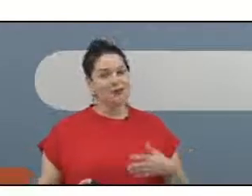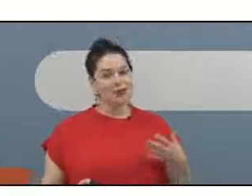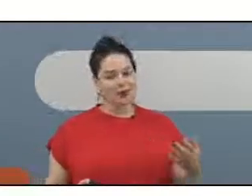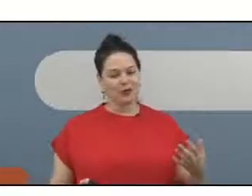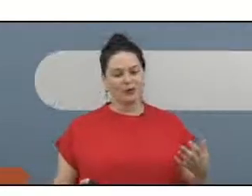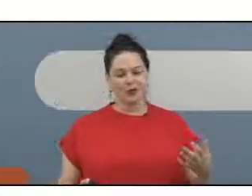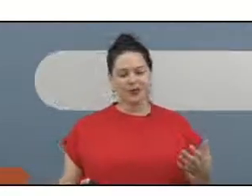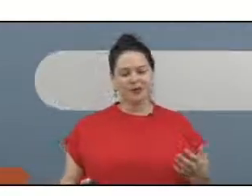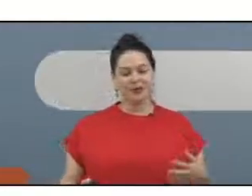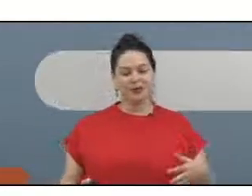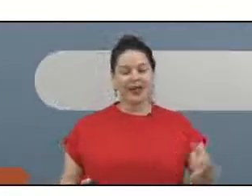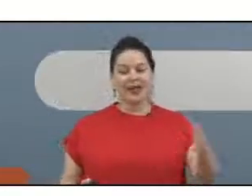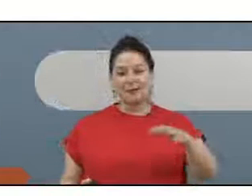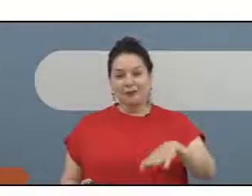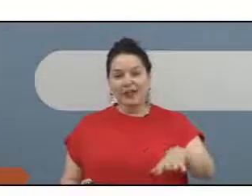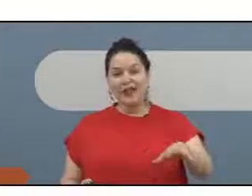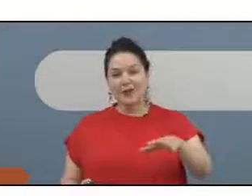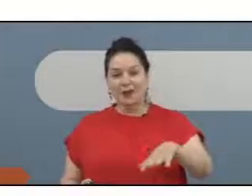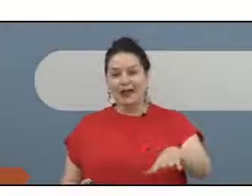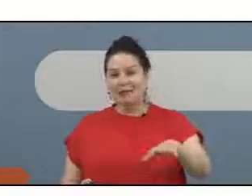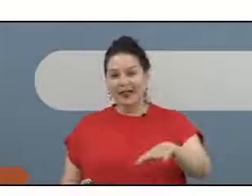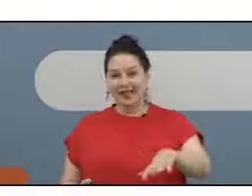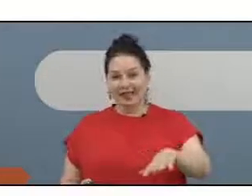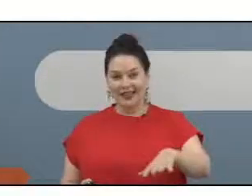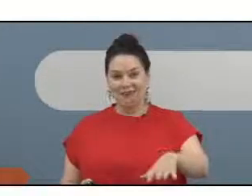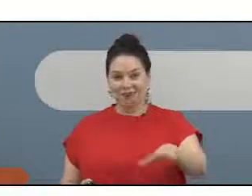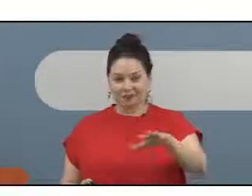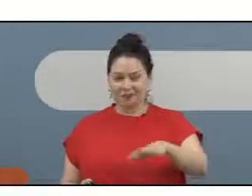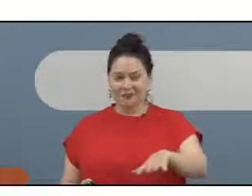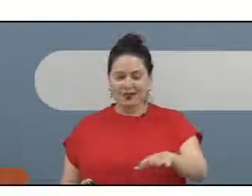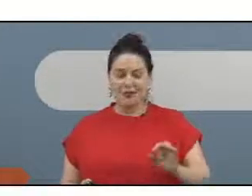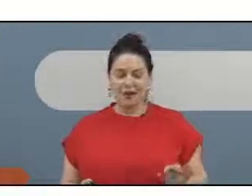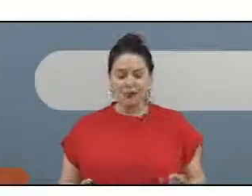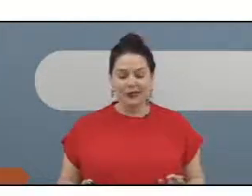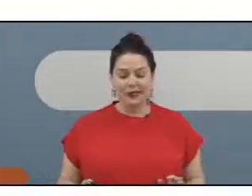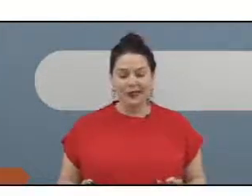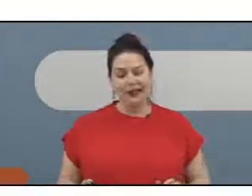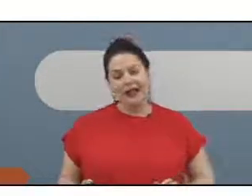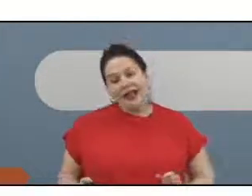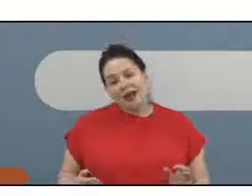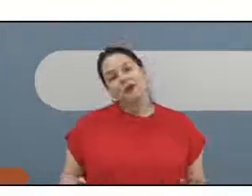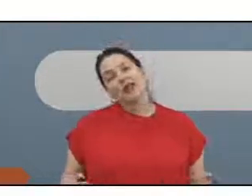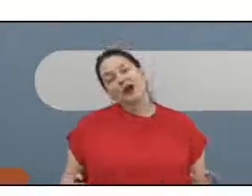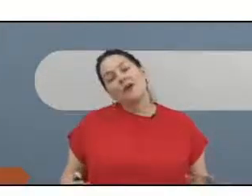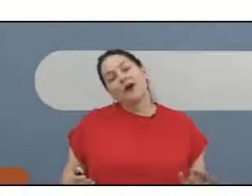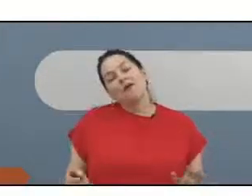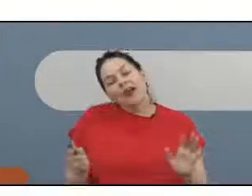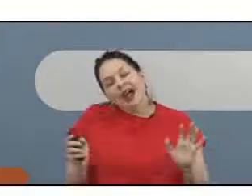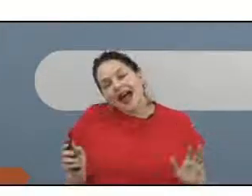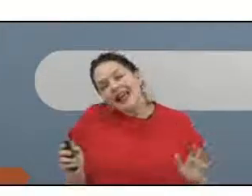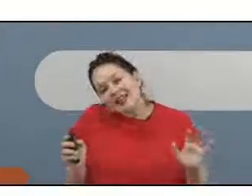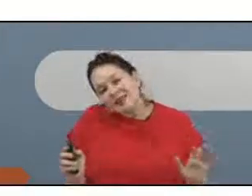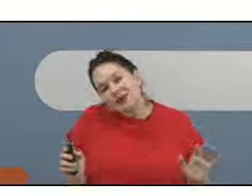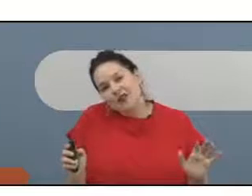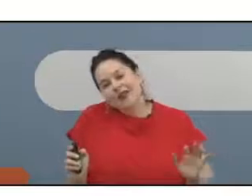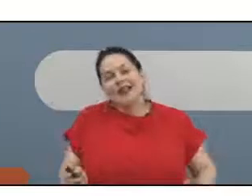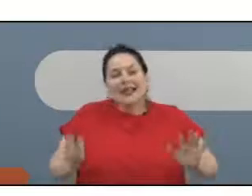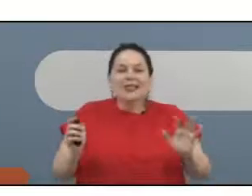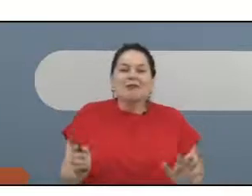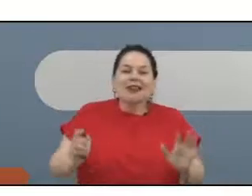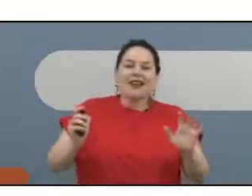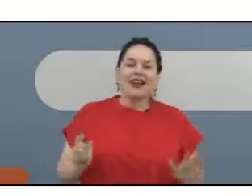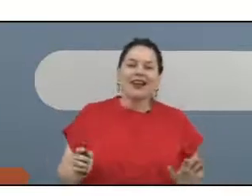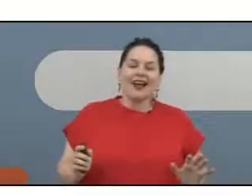לפרוס כנפיים או לא לפרוס כנפיים. לפי האומנים האלה בעמוד הזה, הם יותר אומרים, אל